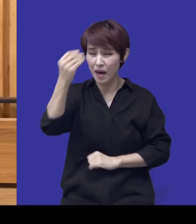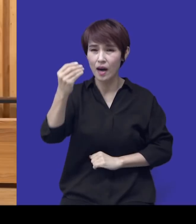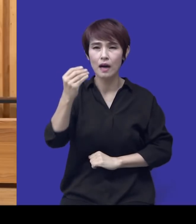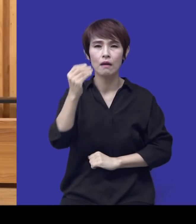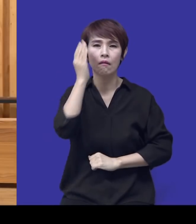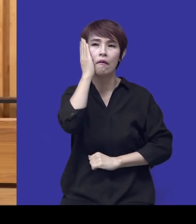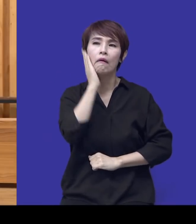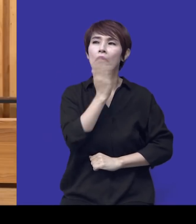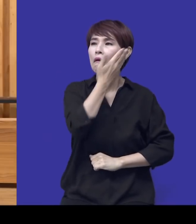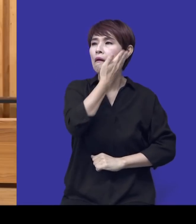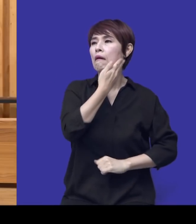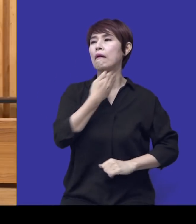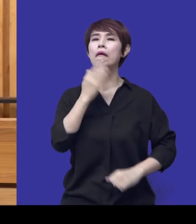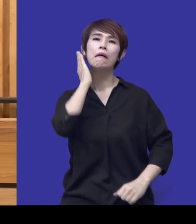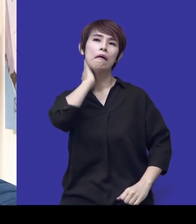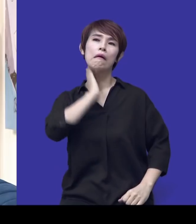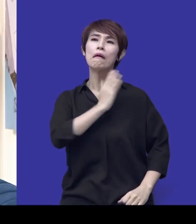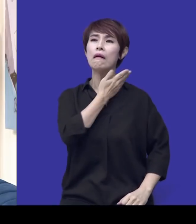좀 많이 땄거든요. 예.